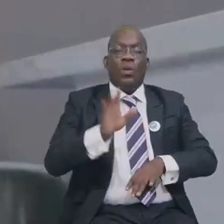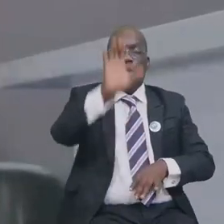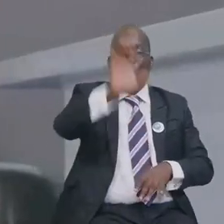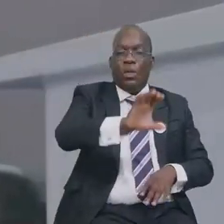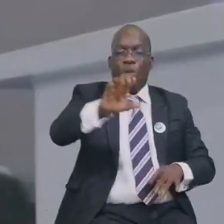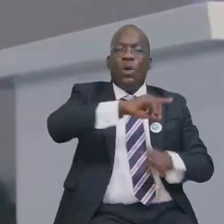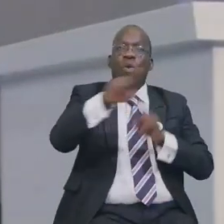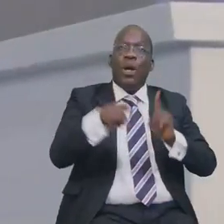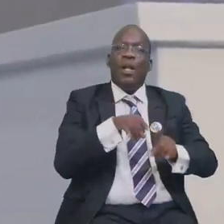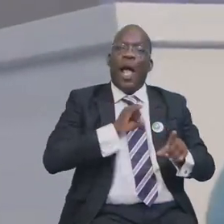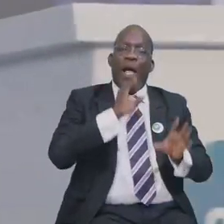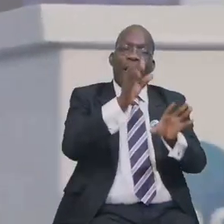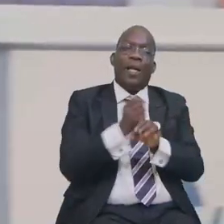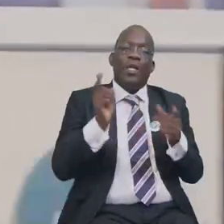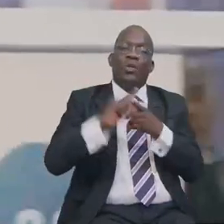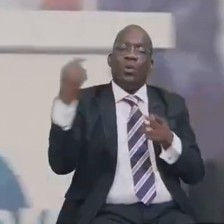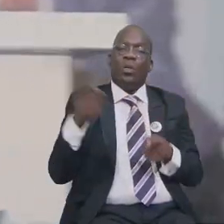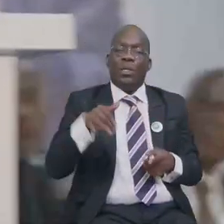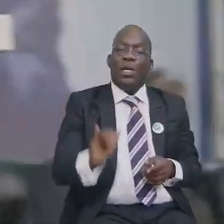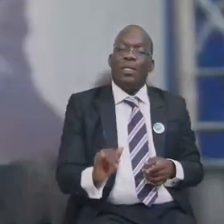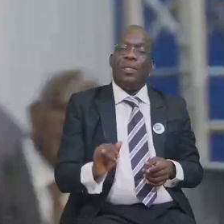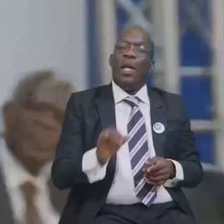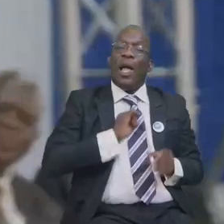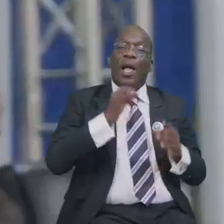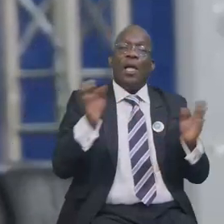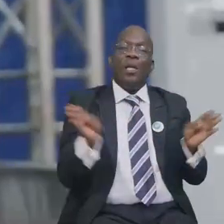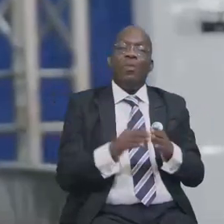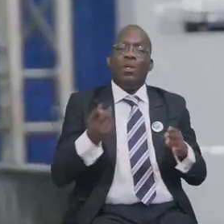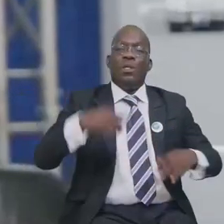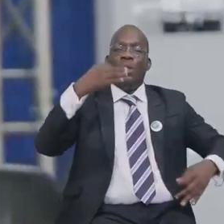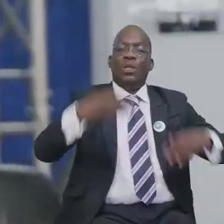l'au-delà et je rencontre le juge de tous,